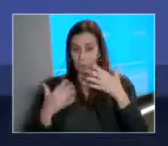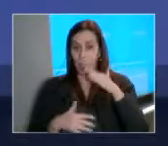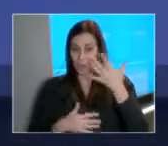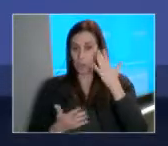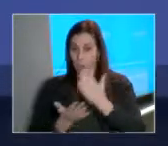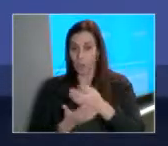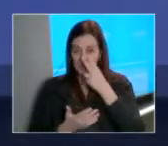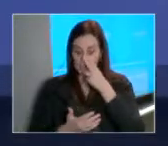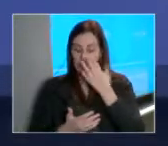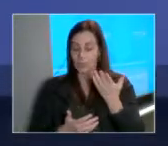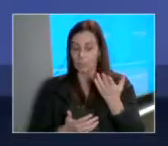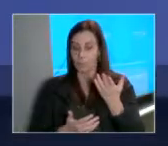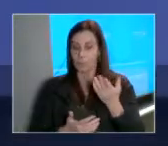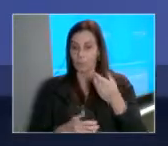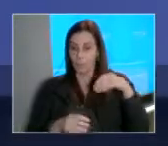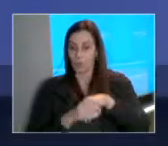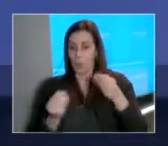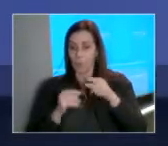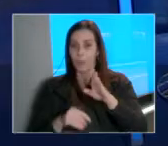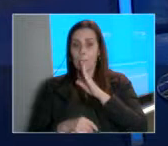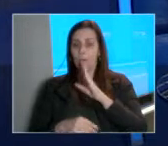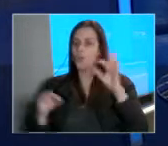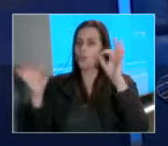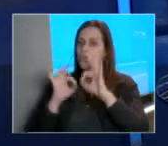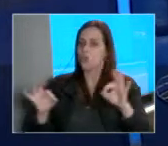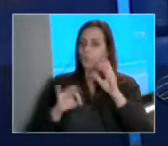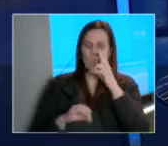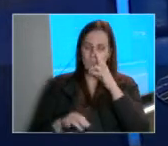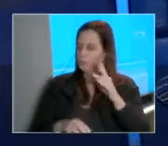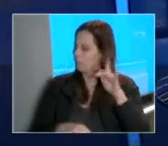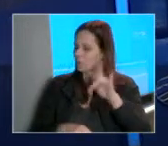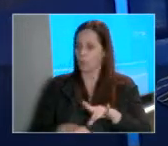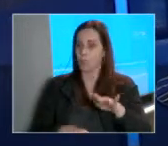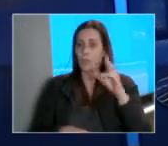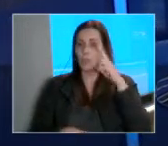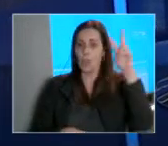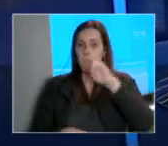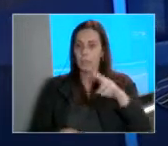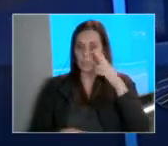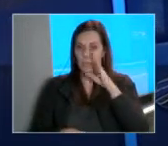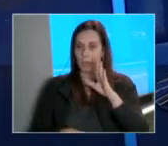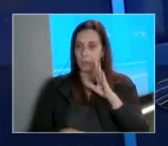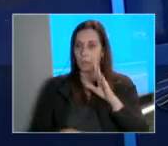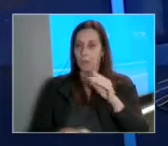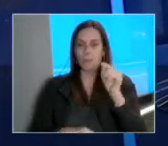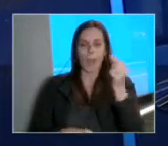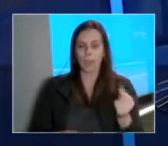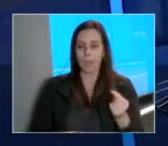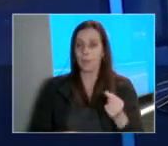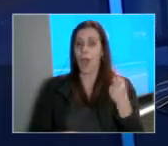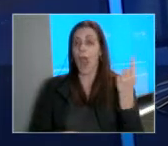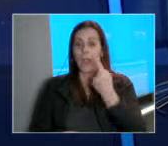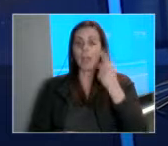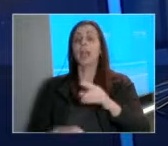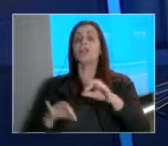5 שנים כבר מנסים להילחם בתופעה הבעייתית. שום דבר שלא ניסו להילחם במערכת. הילד שקד ניסתה בקצוות ובשוליים.